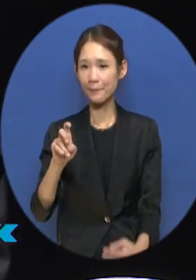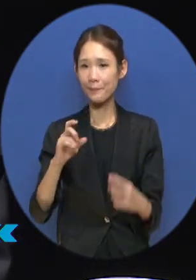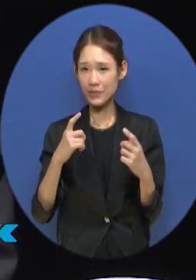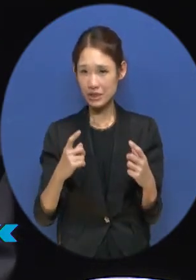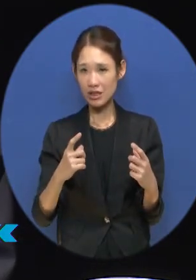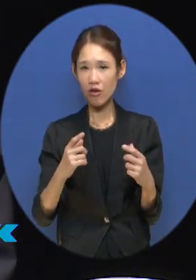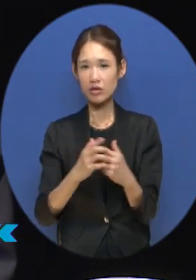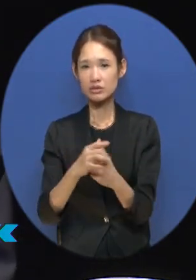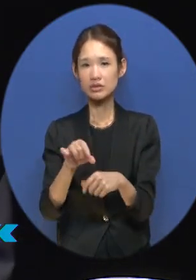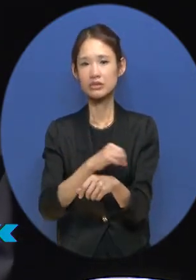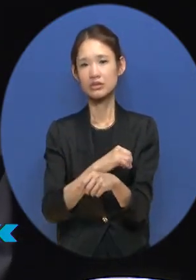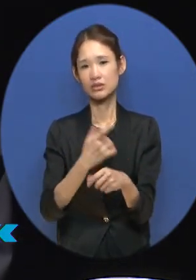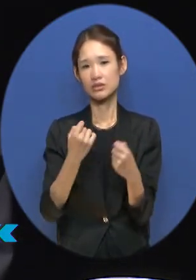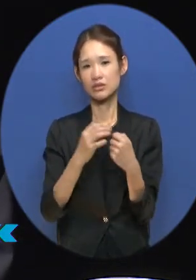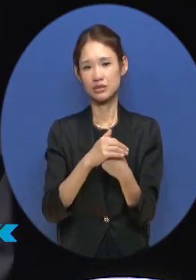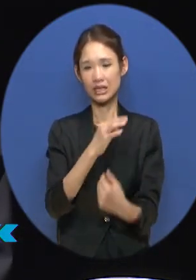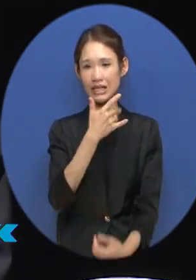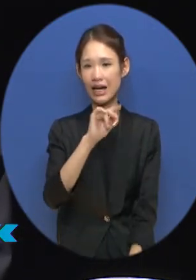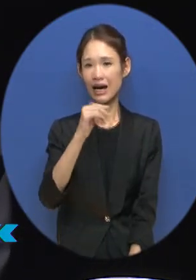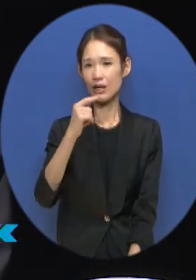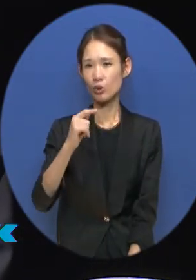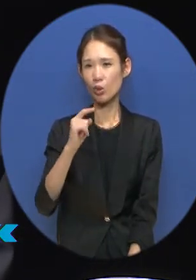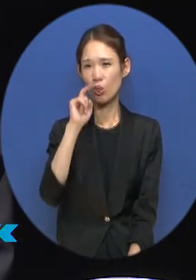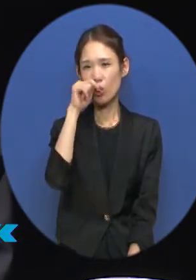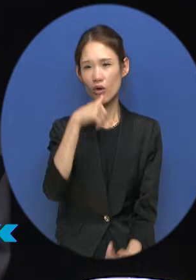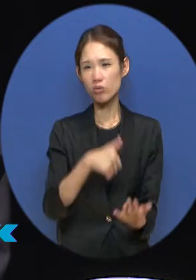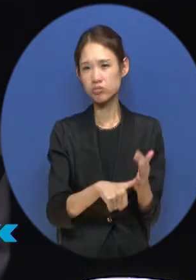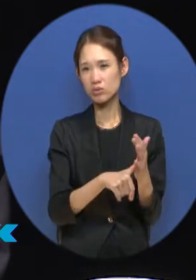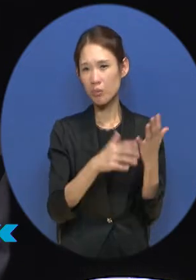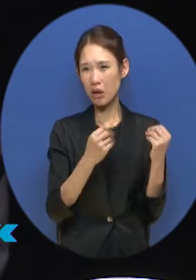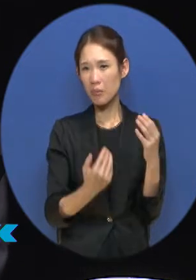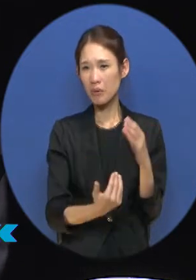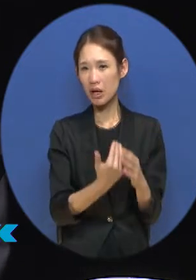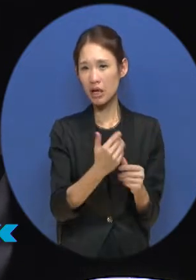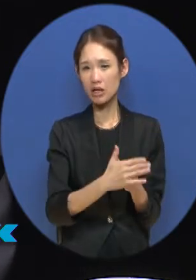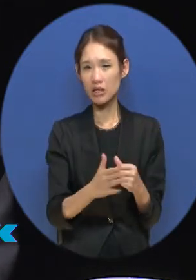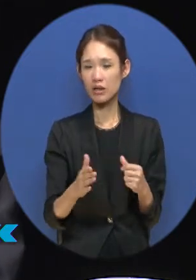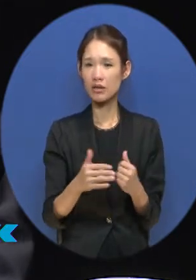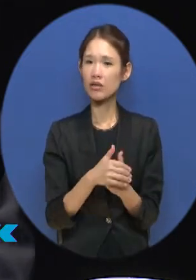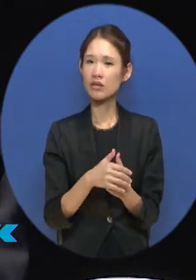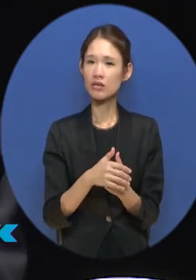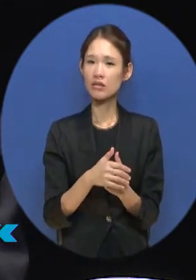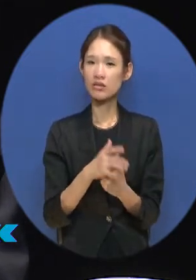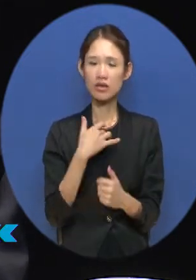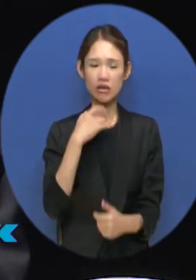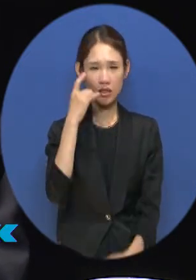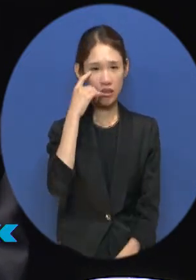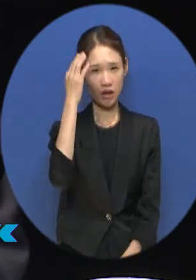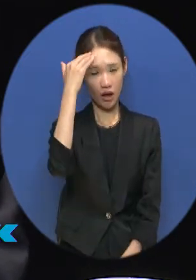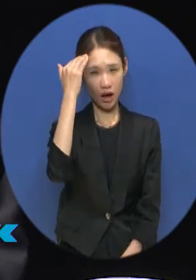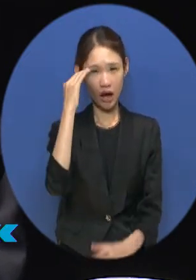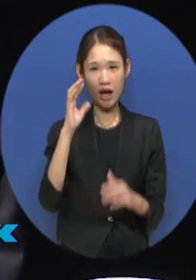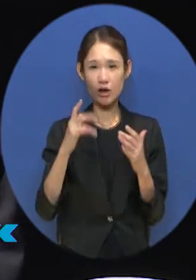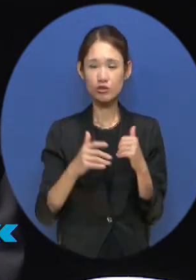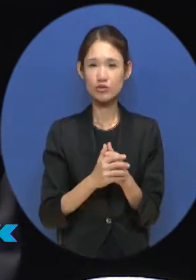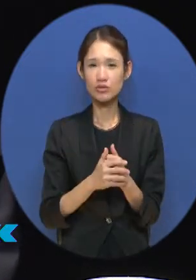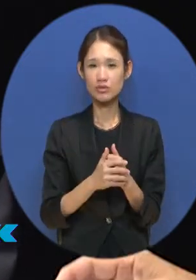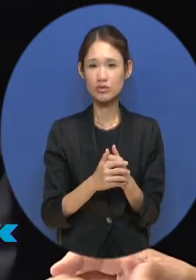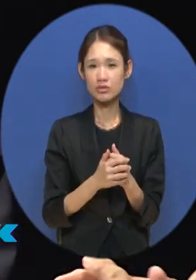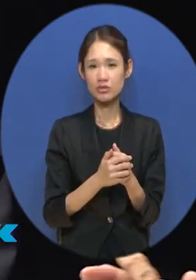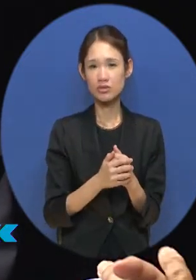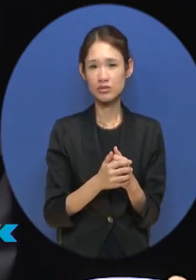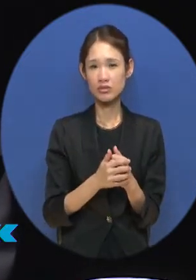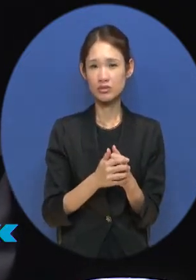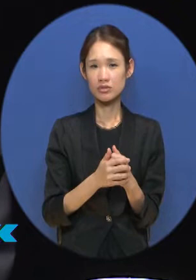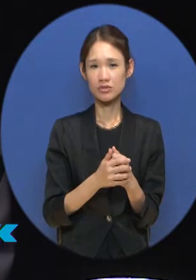이제 특히 이런 라돈들이 많이 나오는데 제가 보니까 우리나라에서 이제 이런